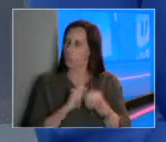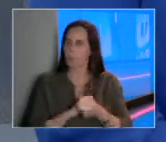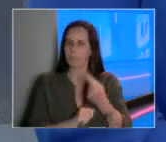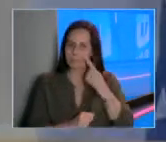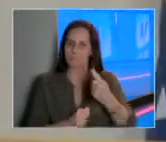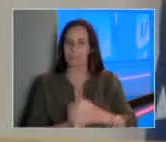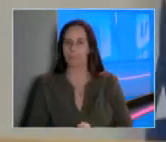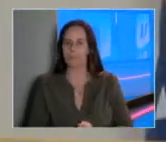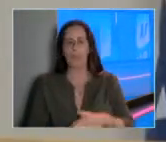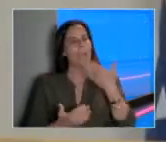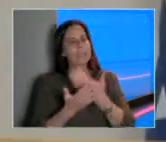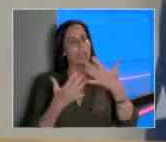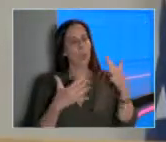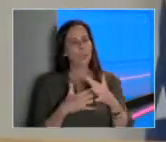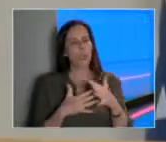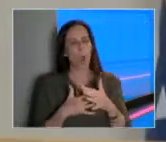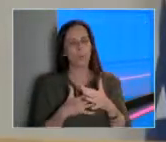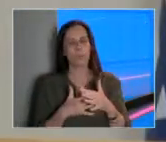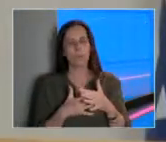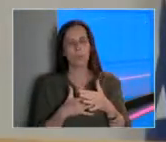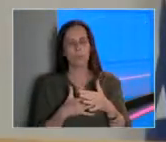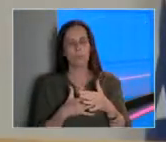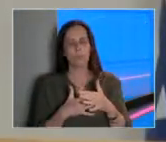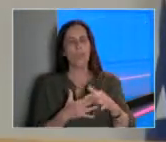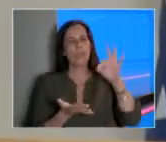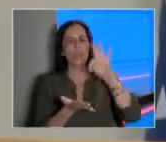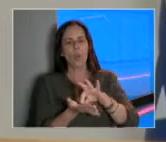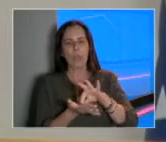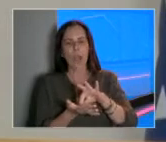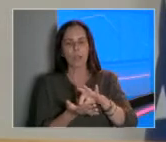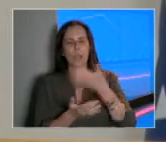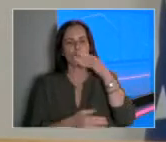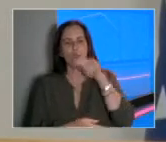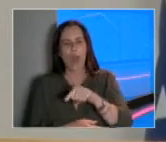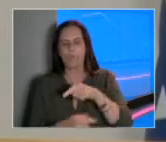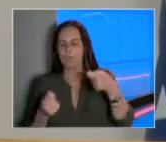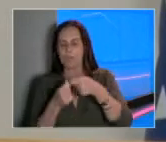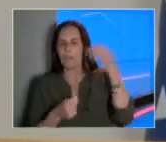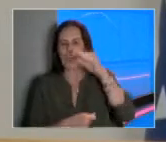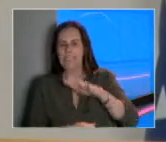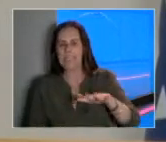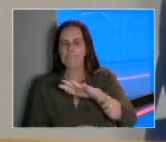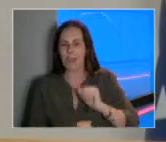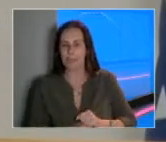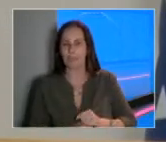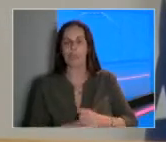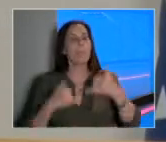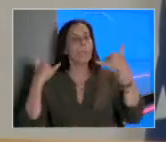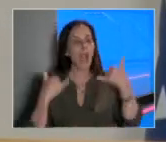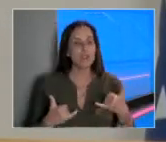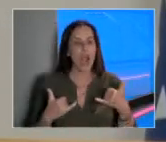נראה. ביצענו בדיקות באופן נקודתי בירושלים סביב בתי הספר.